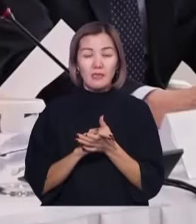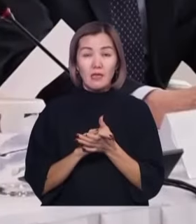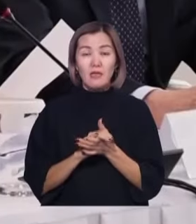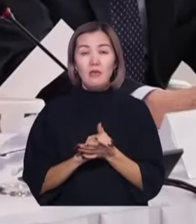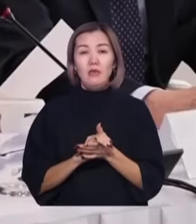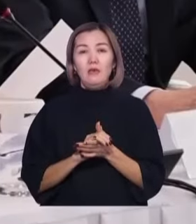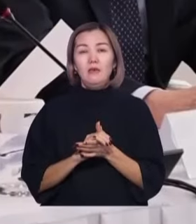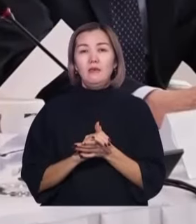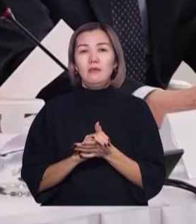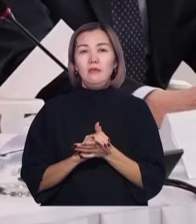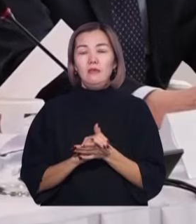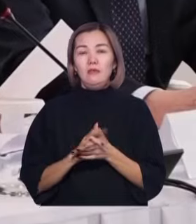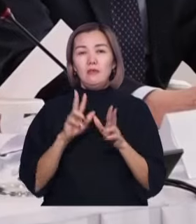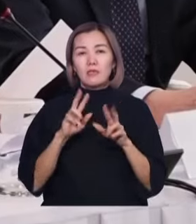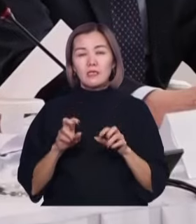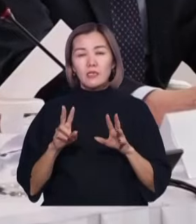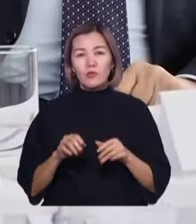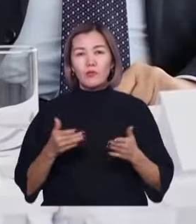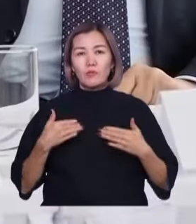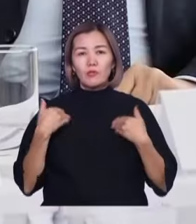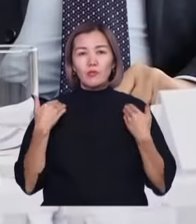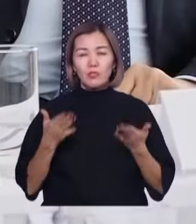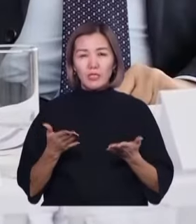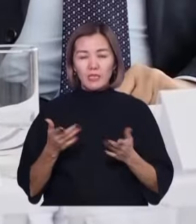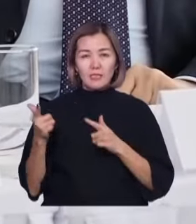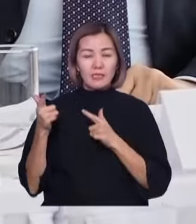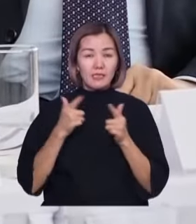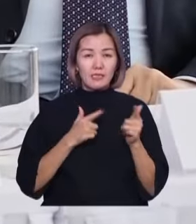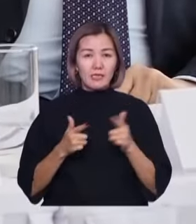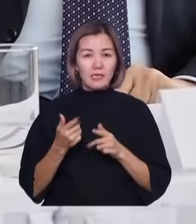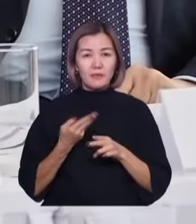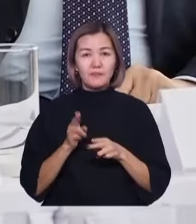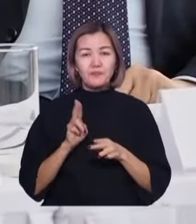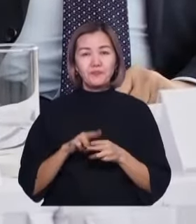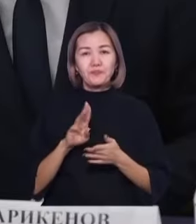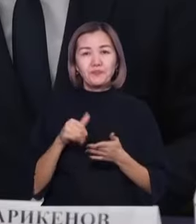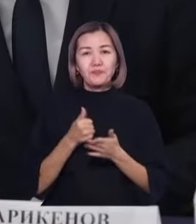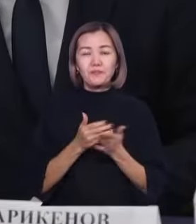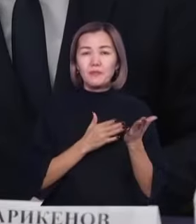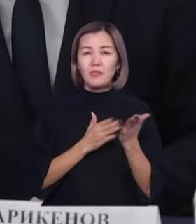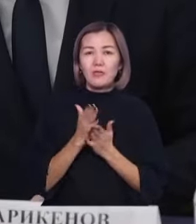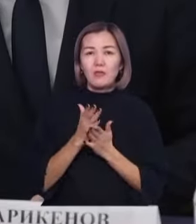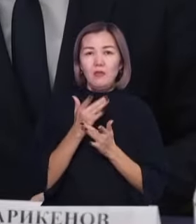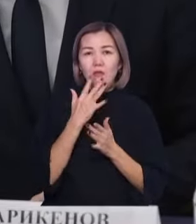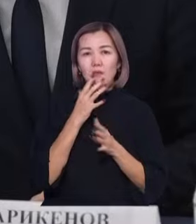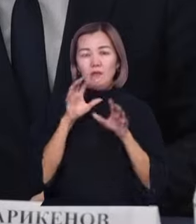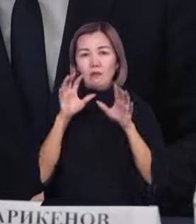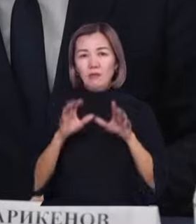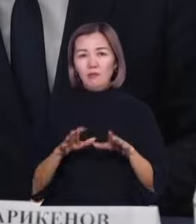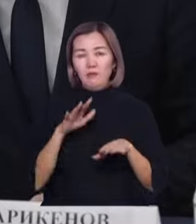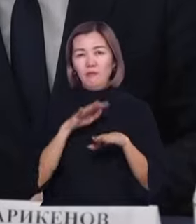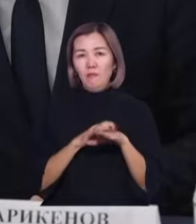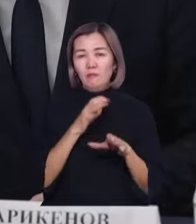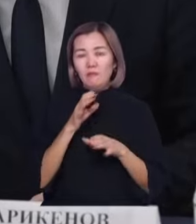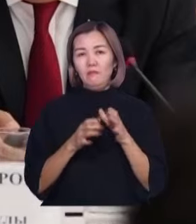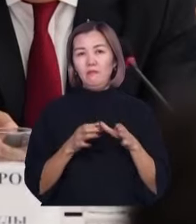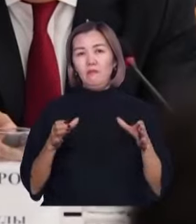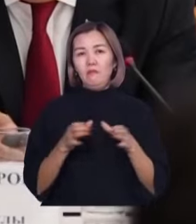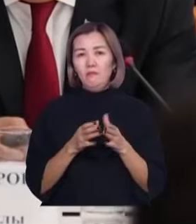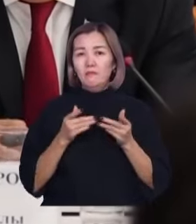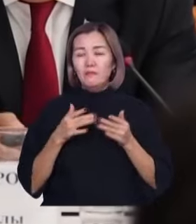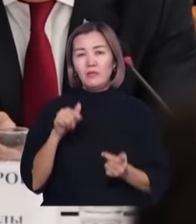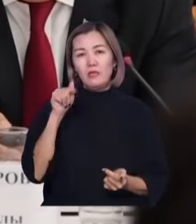Ол елді бағалау барысында анықталған ескертулер мен ұсыныстар негізінде әзірленген. Оның негізгі мақсаты ұлттық заңнама базасын халықаралық